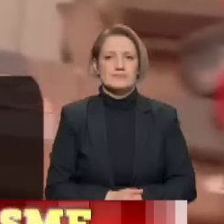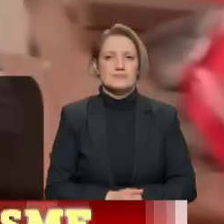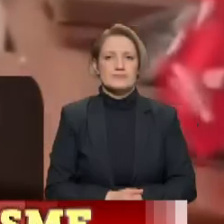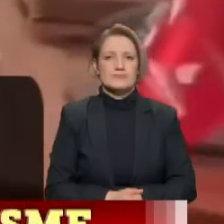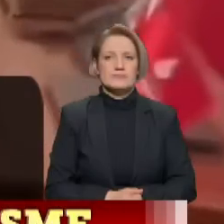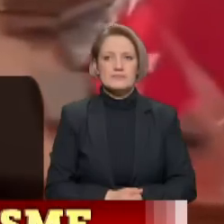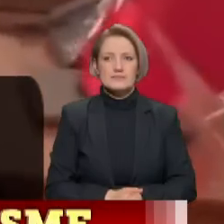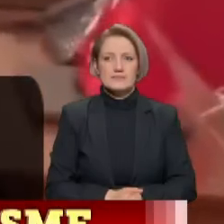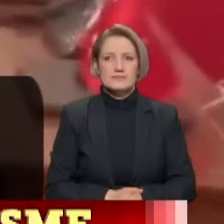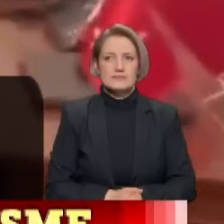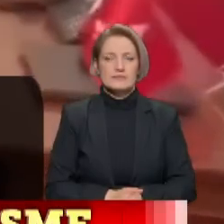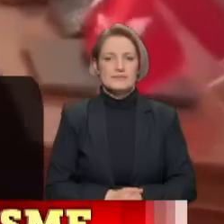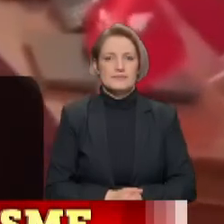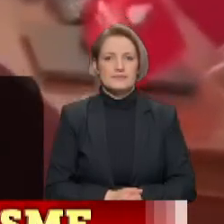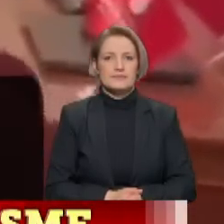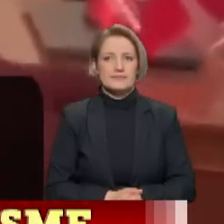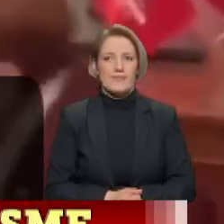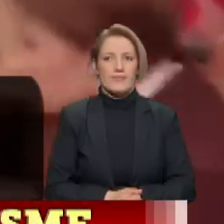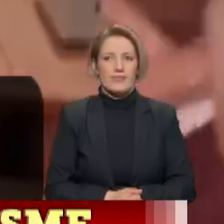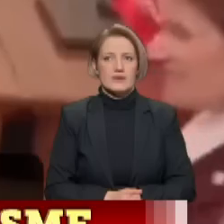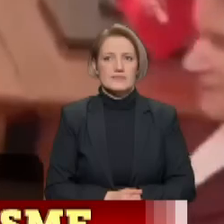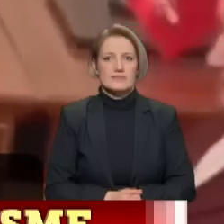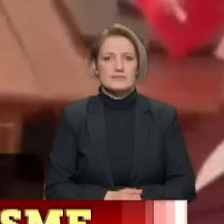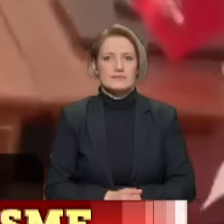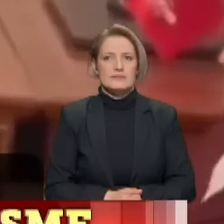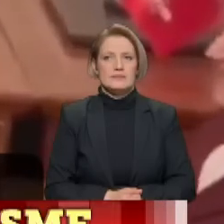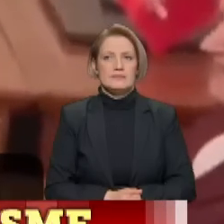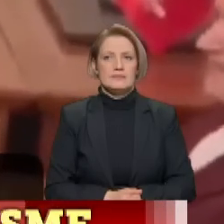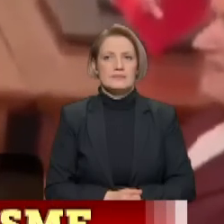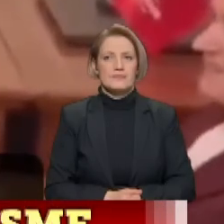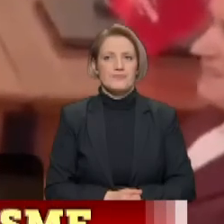Halkın verdiği yetki öyle birkaç kişi bir avuç insan alamaz.